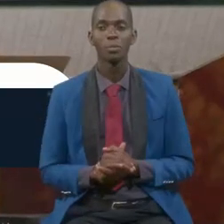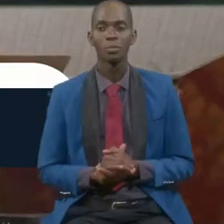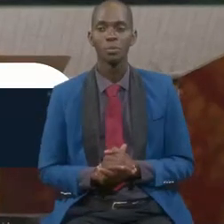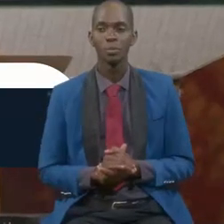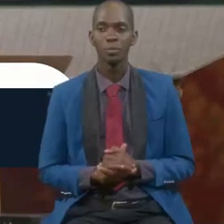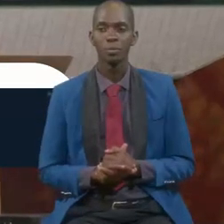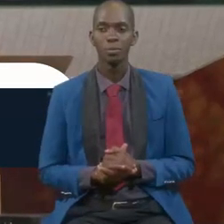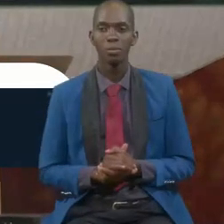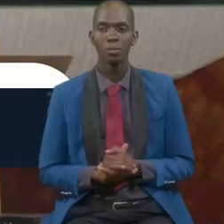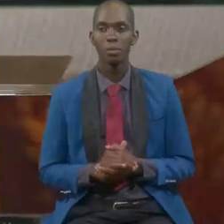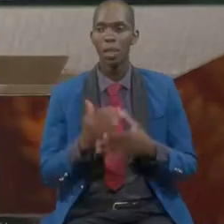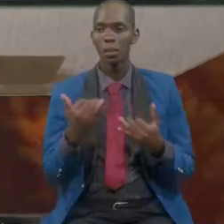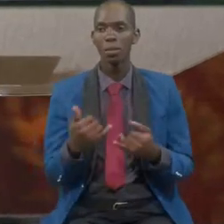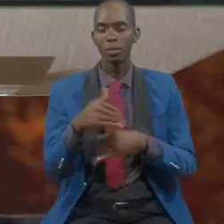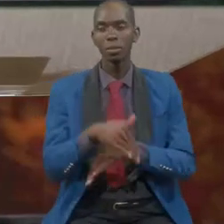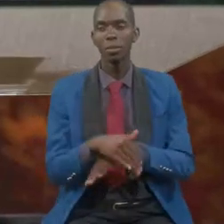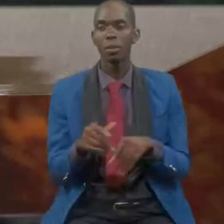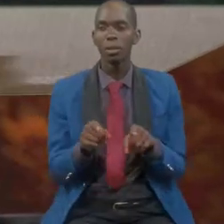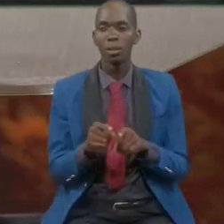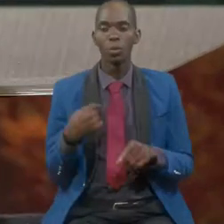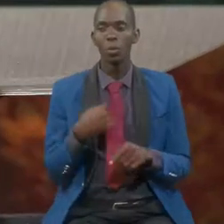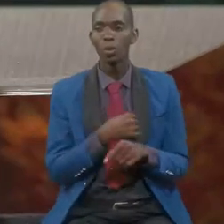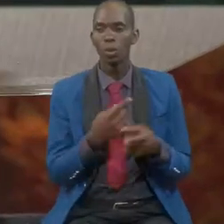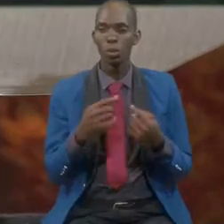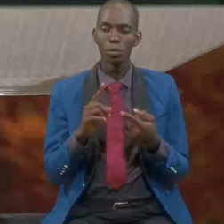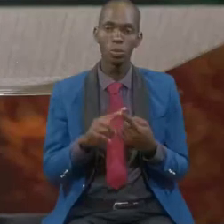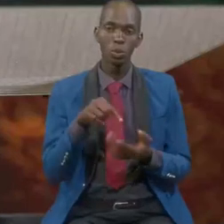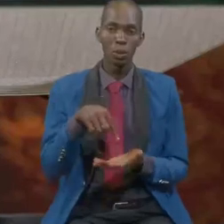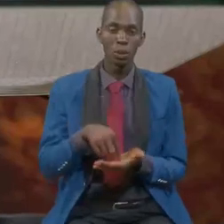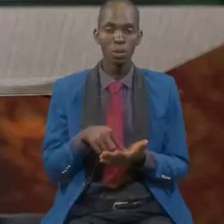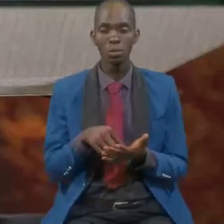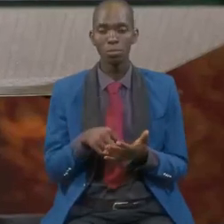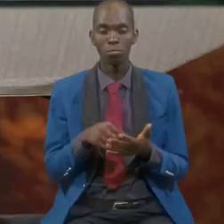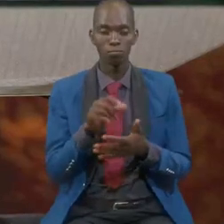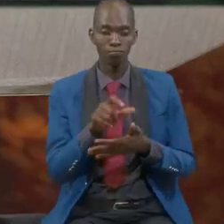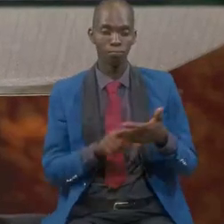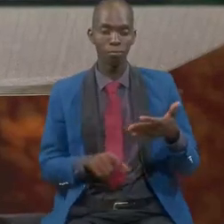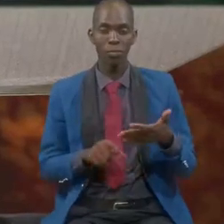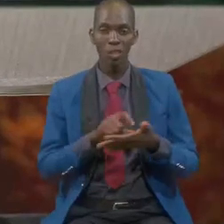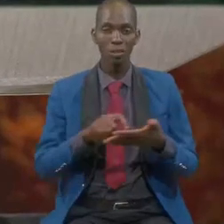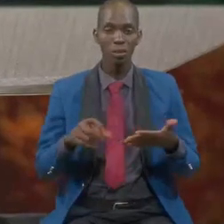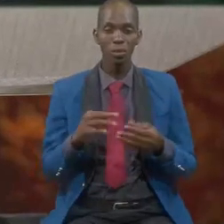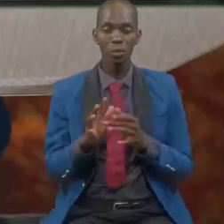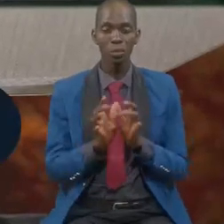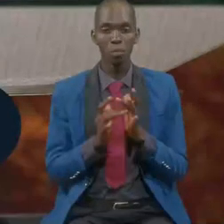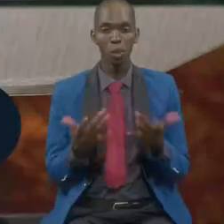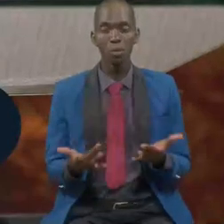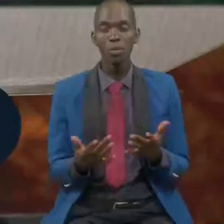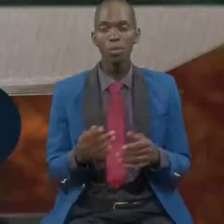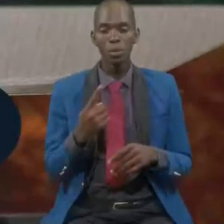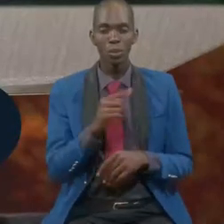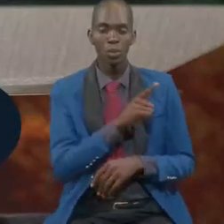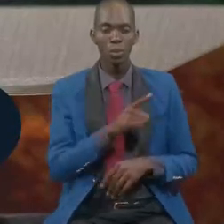jugement. Ce soir, comme nous sommes arrivés à ce passage,